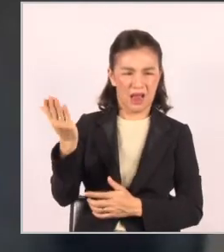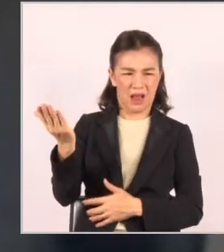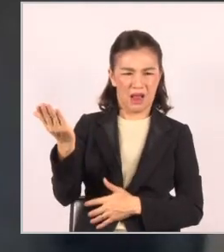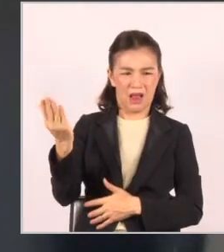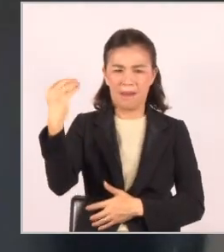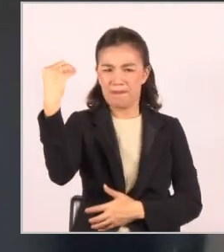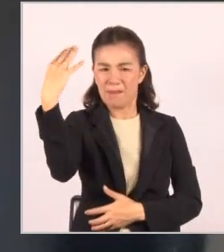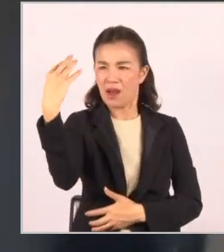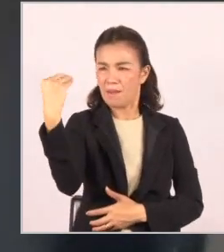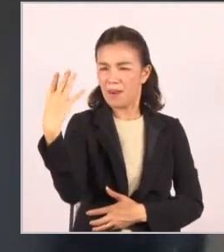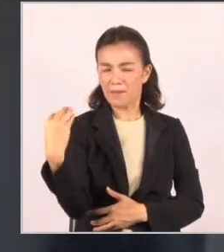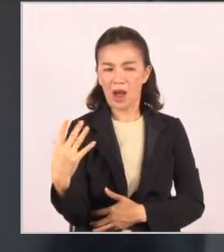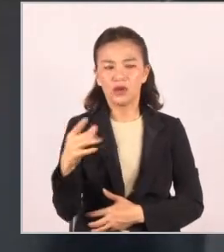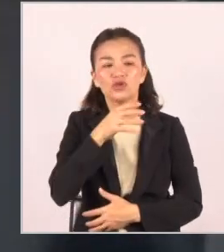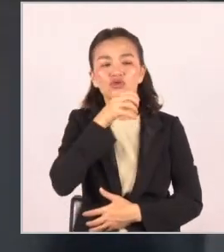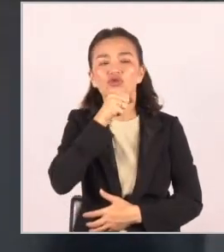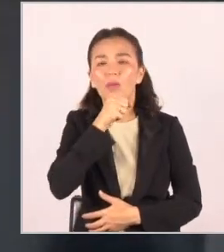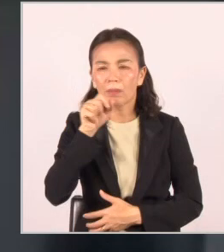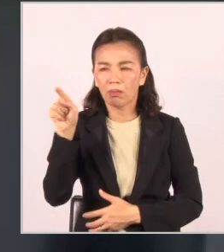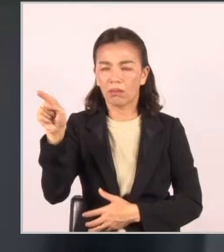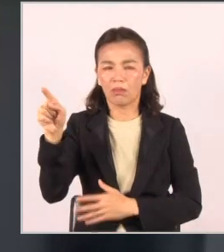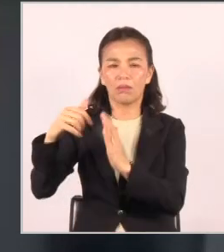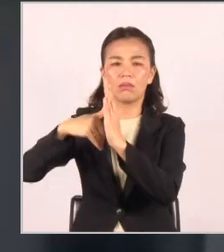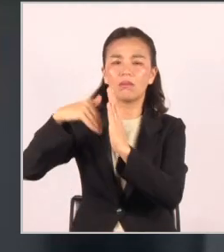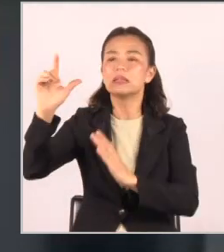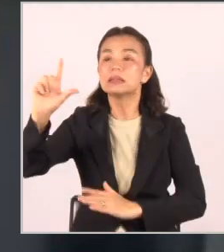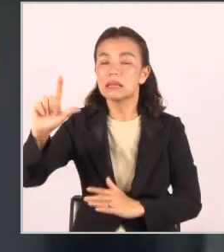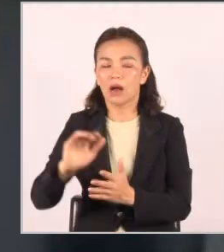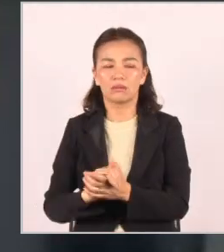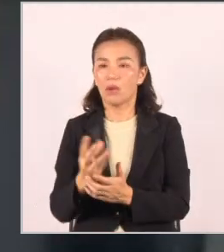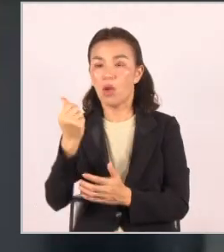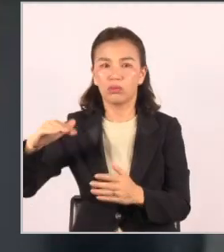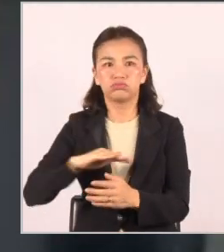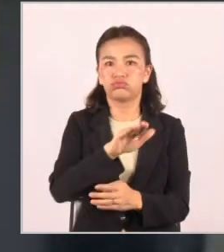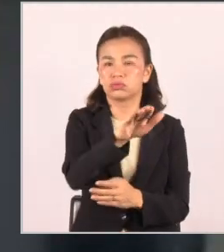แบบสัญญาณไฟส้มอะนะคะไปให้ทันอะ ครับ ต